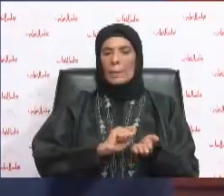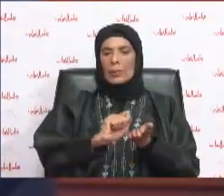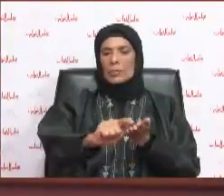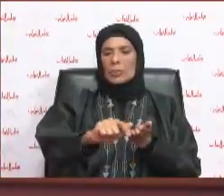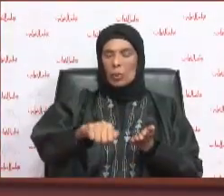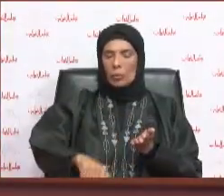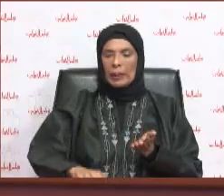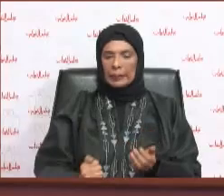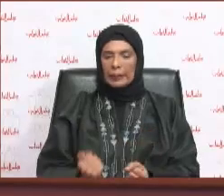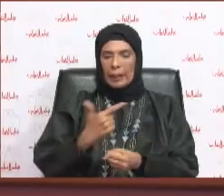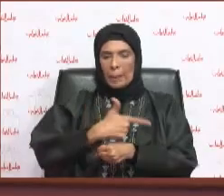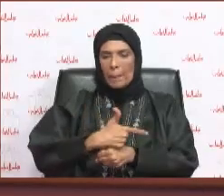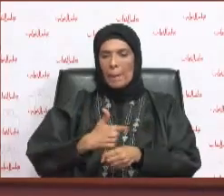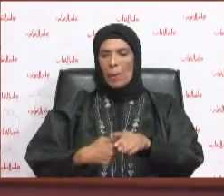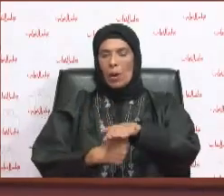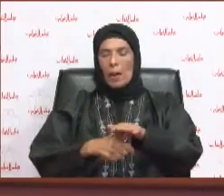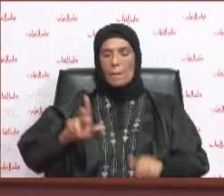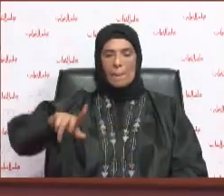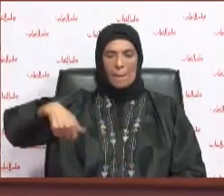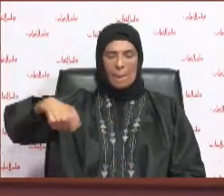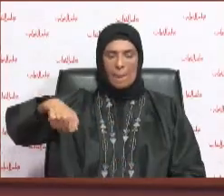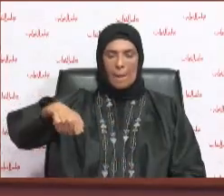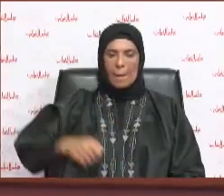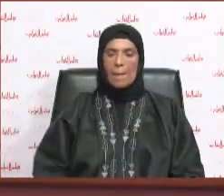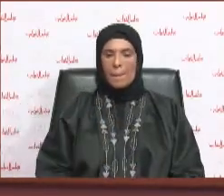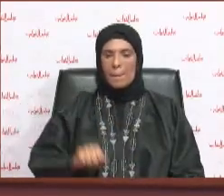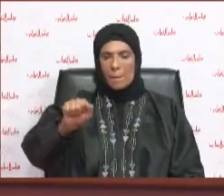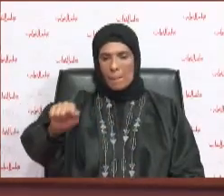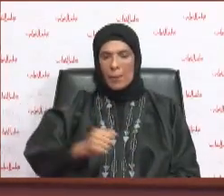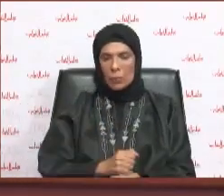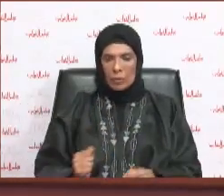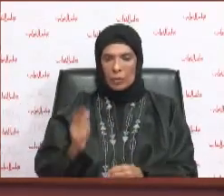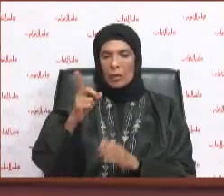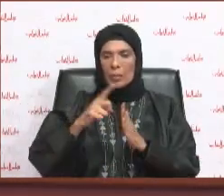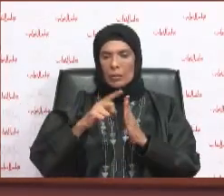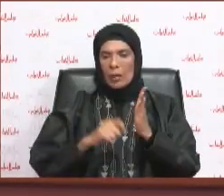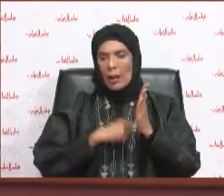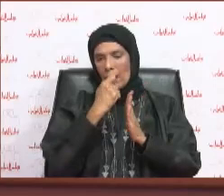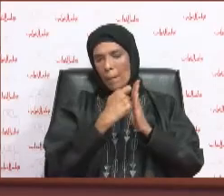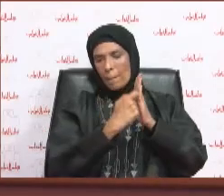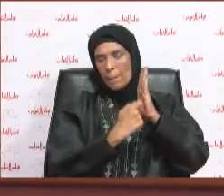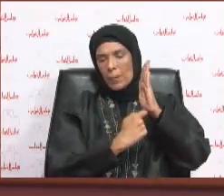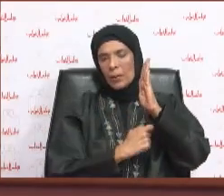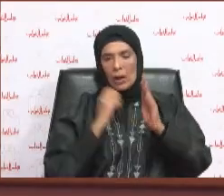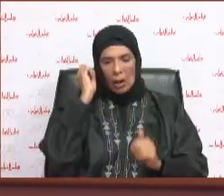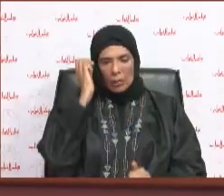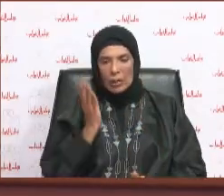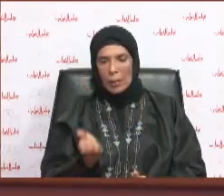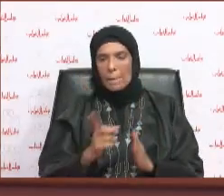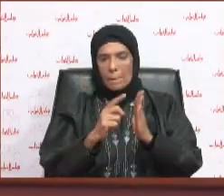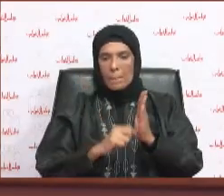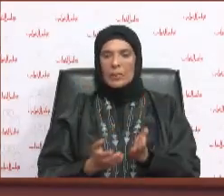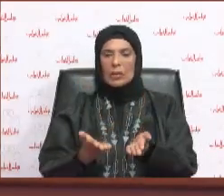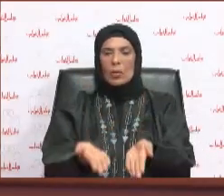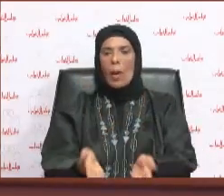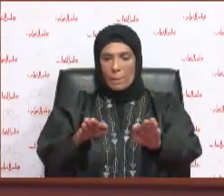من صاحب السمو الملكي رئيس مجلس الوزراء الموقر بخصوص مشروع قانون مساق بناء على اقتراح بقانون المقدم